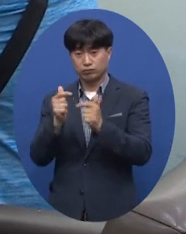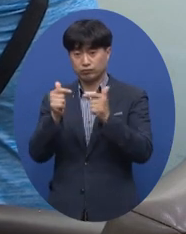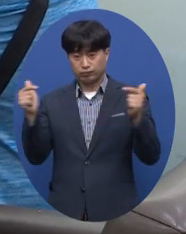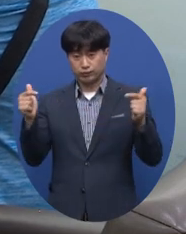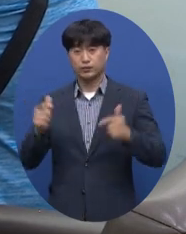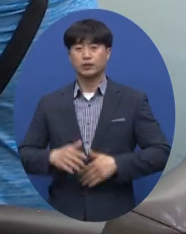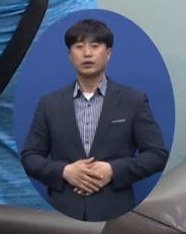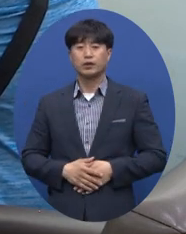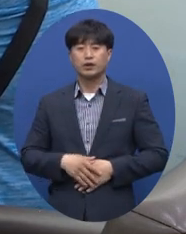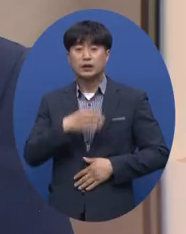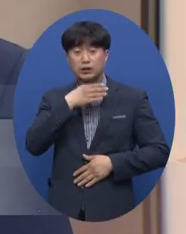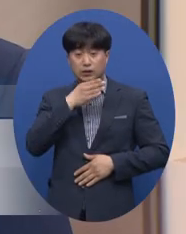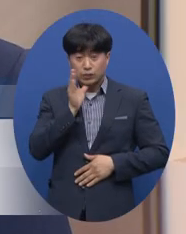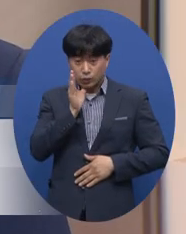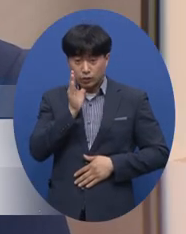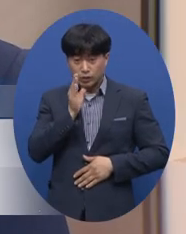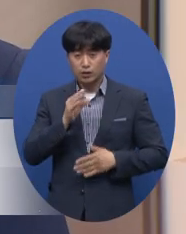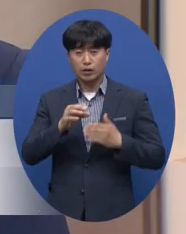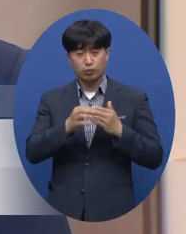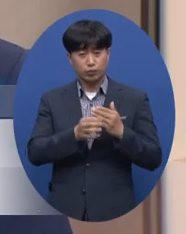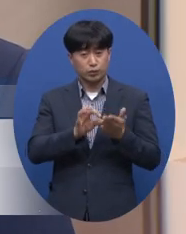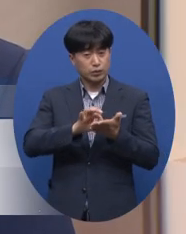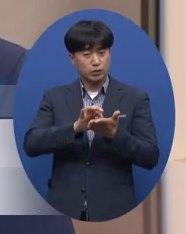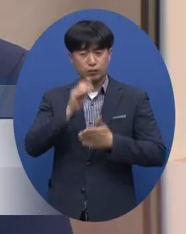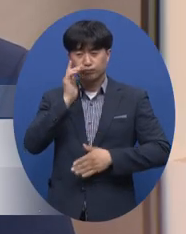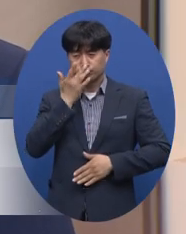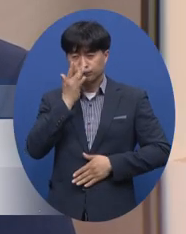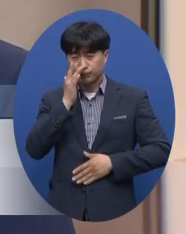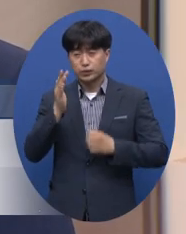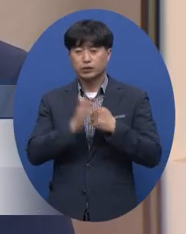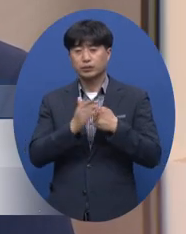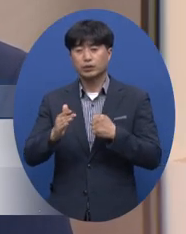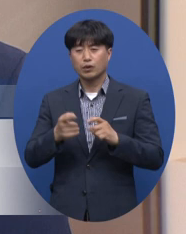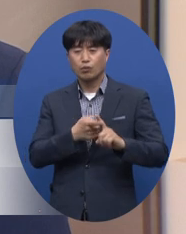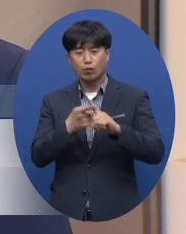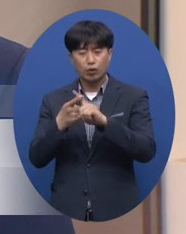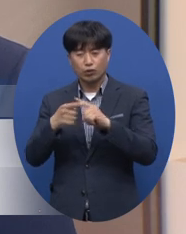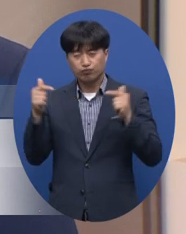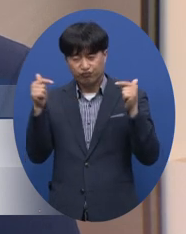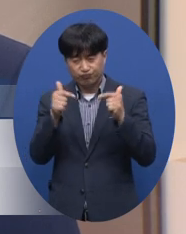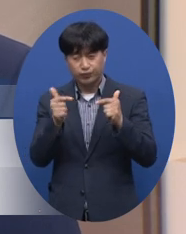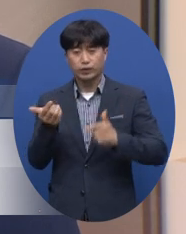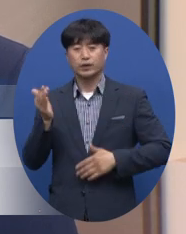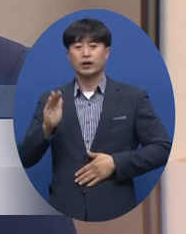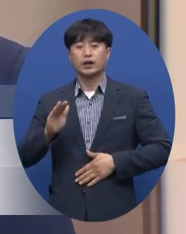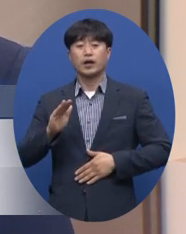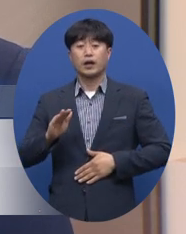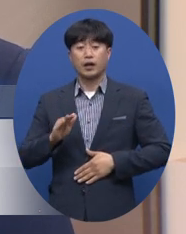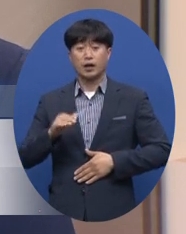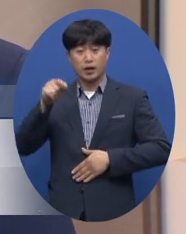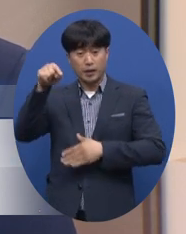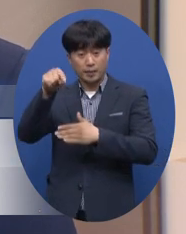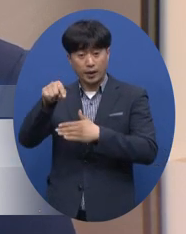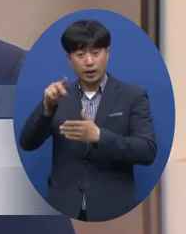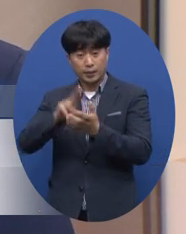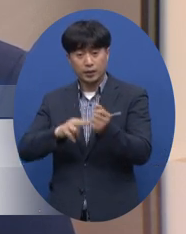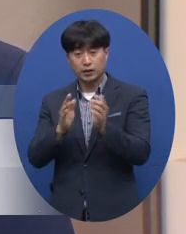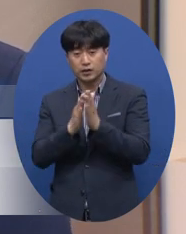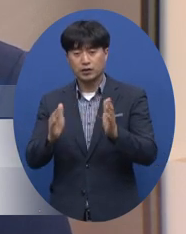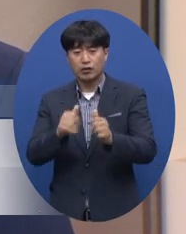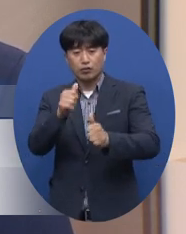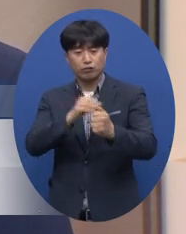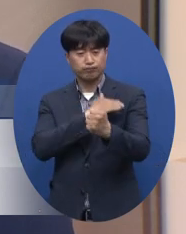구매 비율이 높습니다 연 4회 되신 분들이 앱을 사용할 줄 모르다 보니까 좀 그 관심이 좀 덜